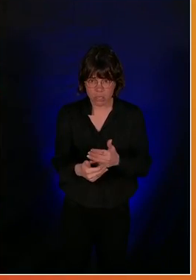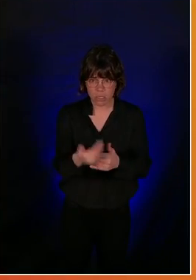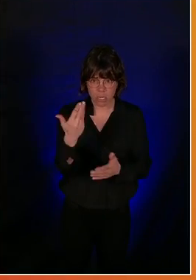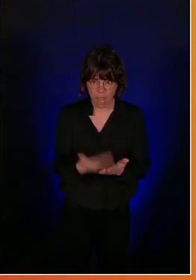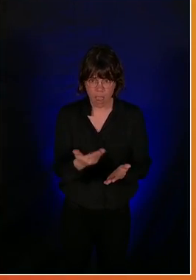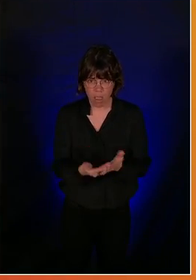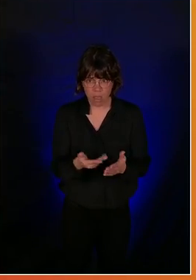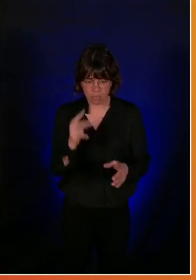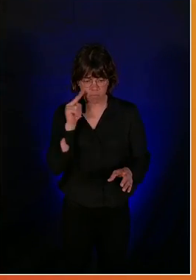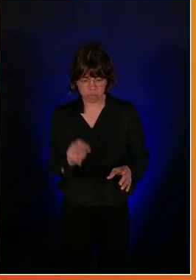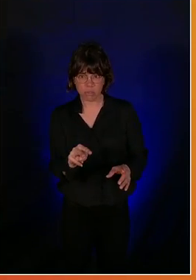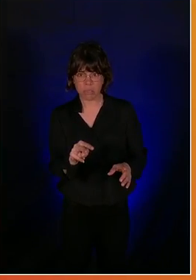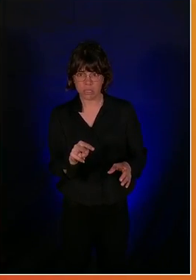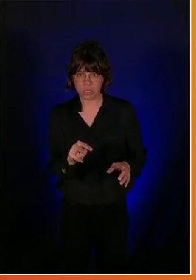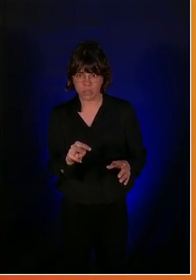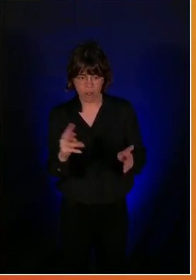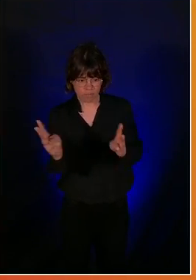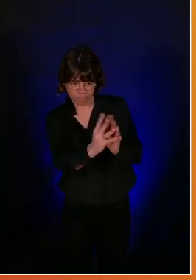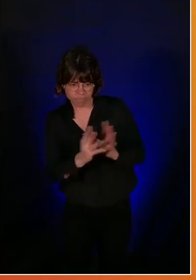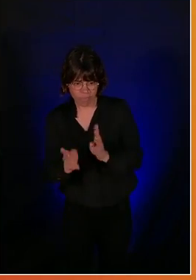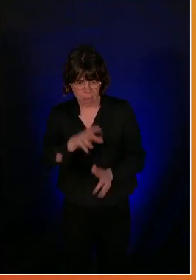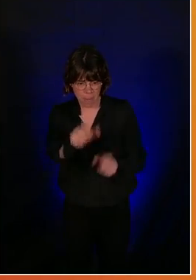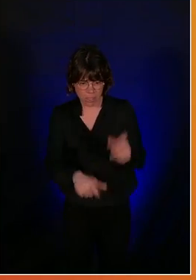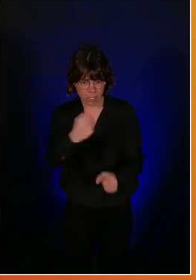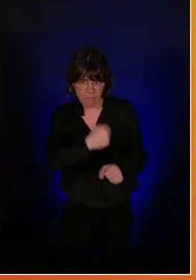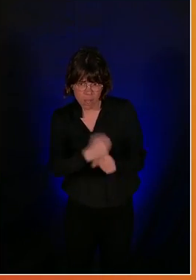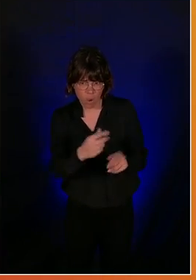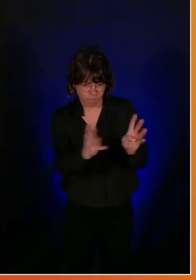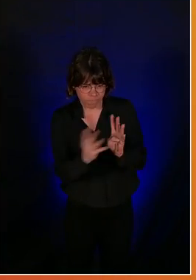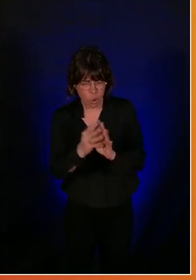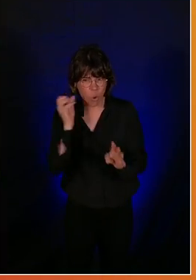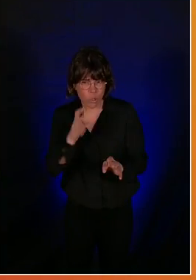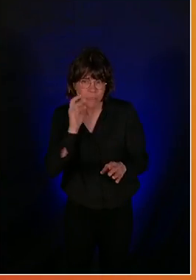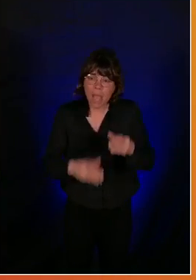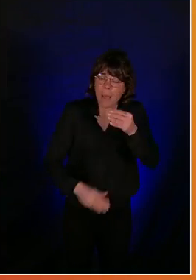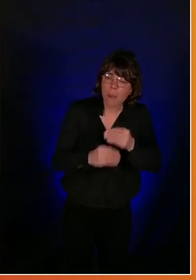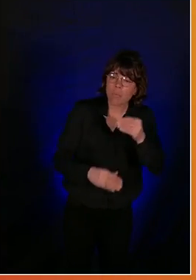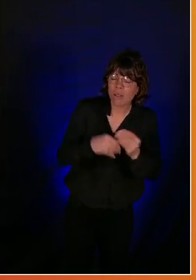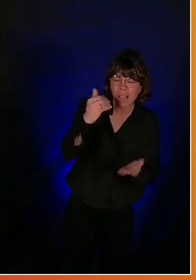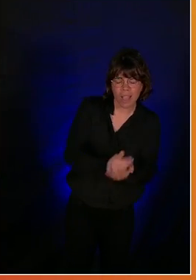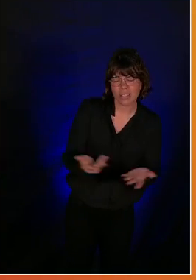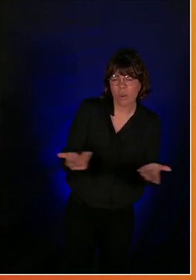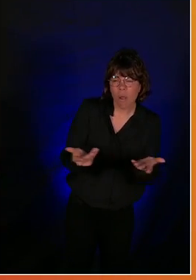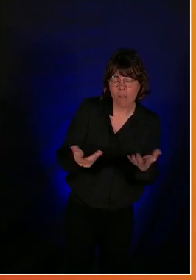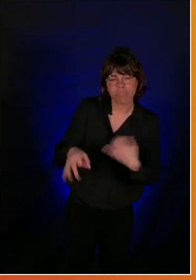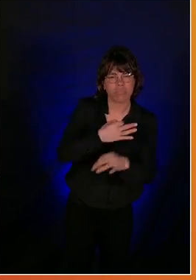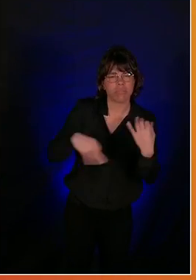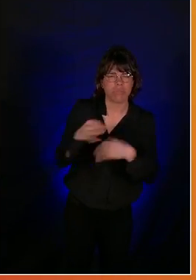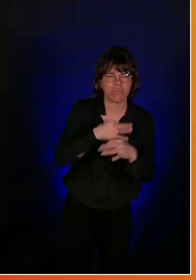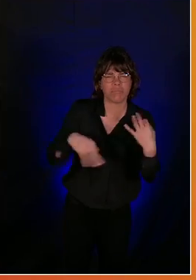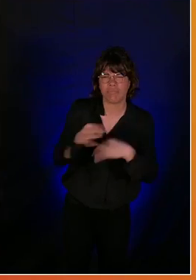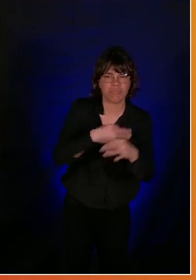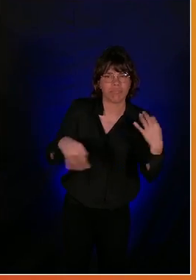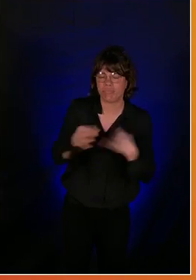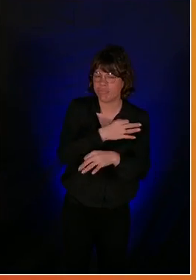observateurs ne serait-ce que d'aller à l'encontre de ces travailleurs qui se battent au quotidien atts pourfendre la lutte j'ai terminé pour défendre la lutte que les travailleurs et les